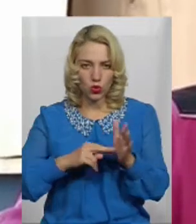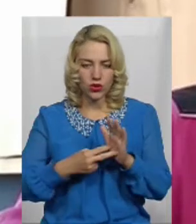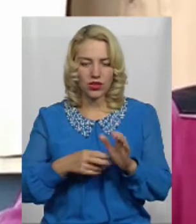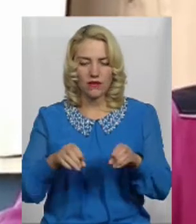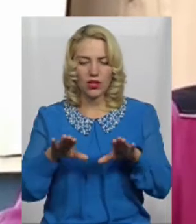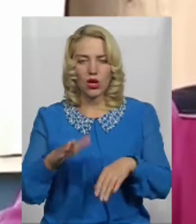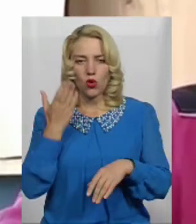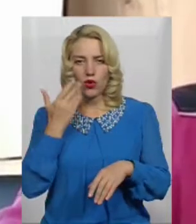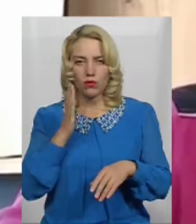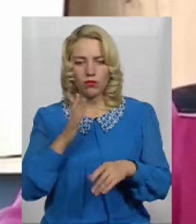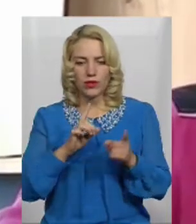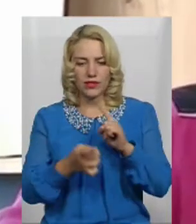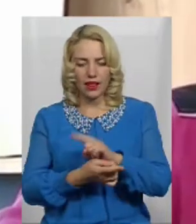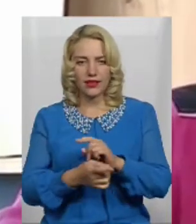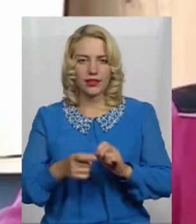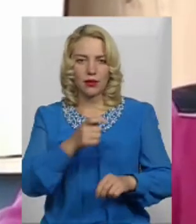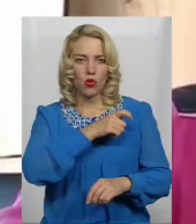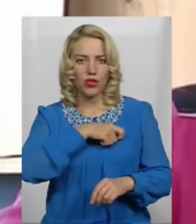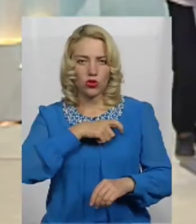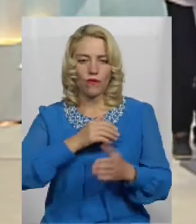станете депутатом Верховної Ради?